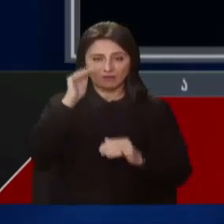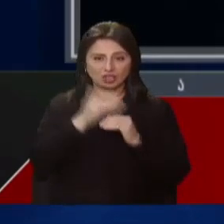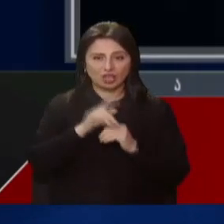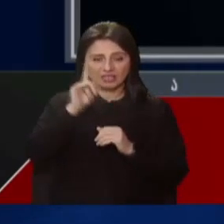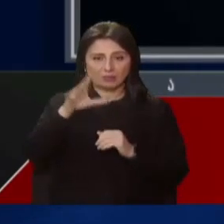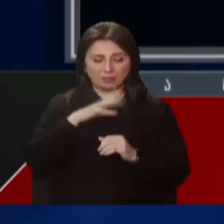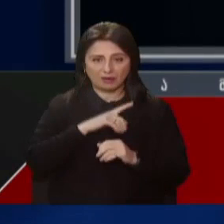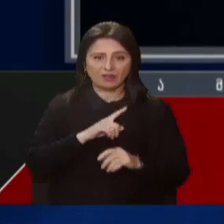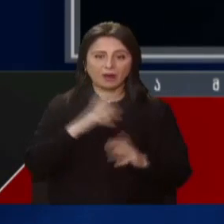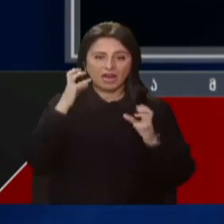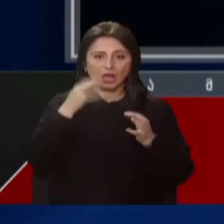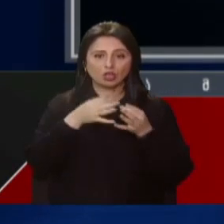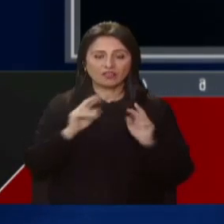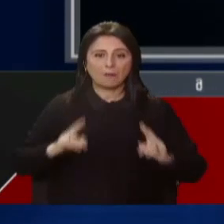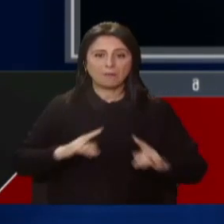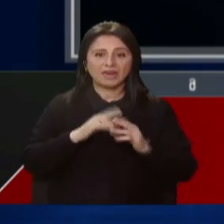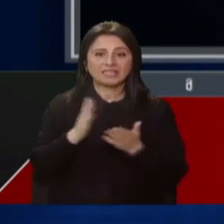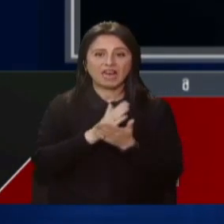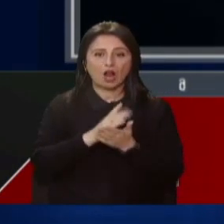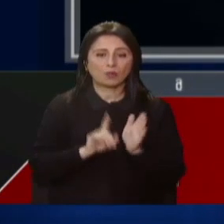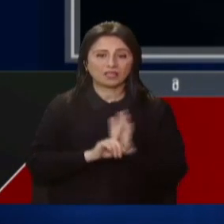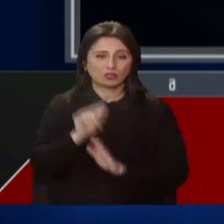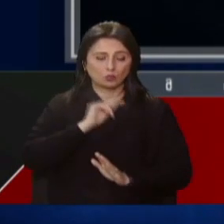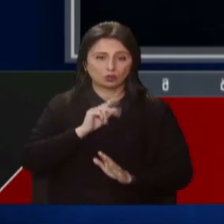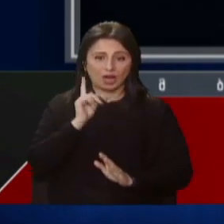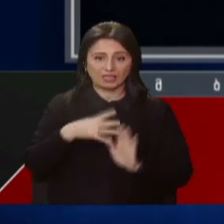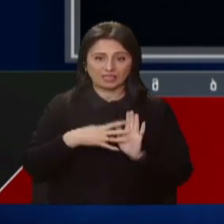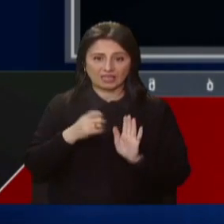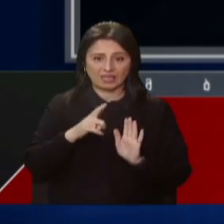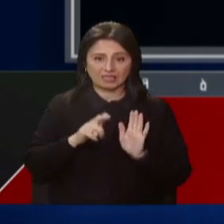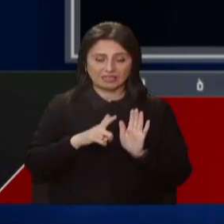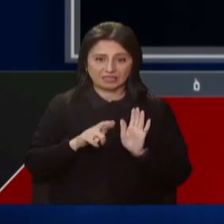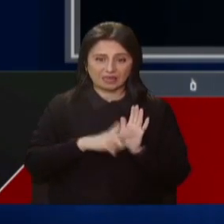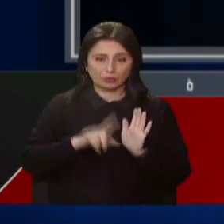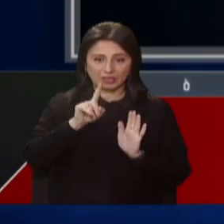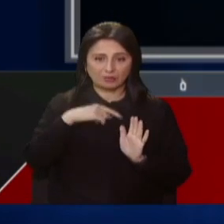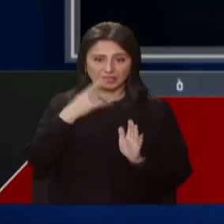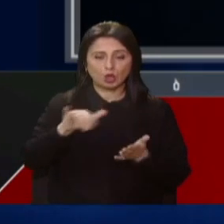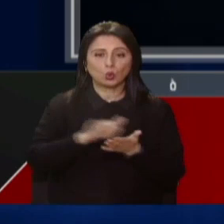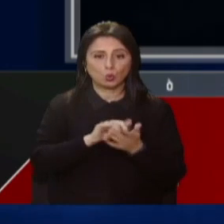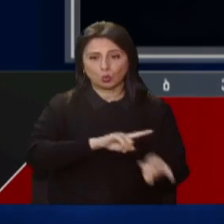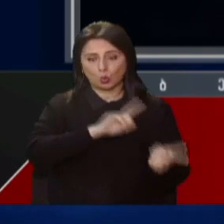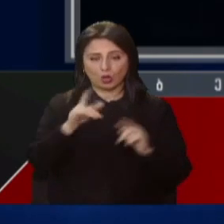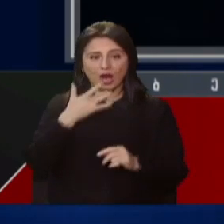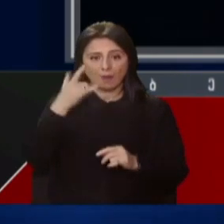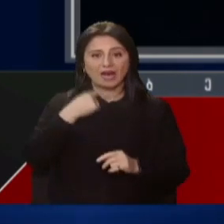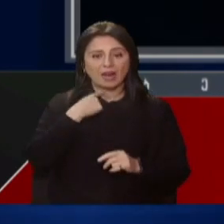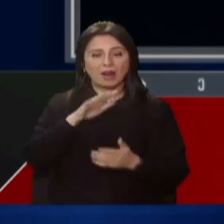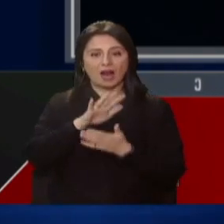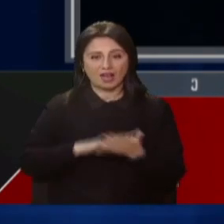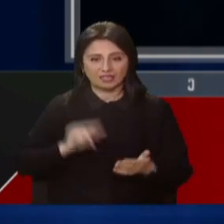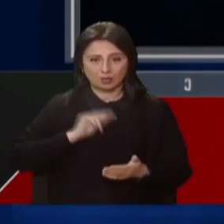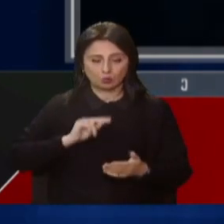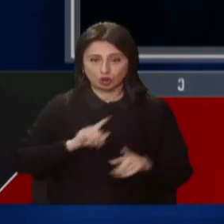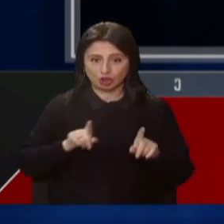და მალე რადიო თავისუფლების პარიზის განყოფილებაში დაიწყო მუშაობა. 1971 წელს ის ნიუ-იორკში გადავიდა და ამერიკის ღმაში გააგრძელა